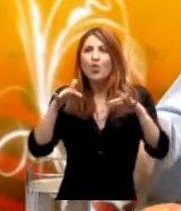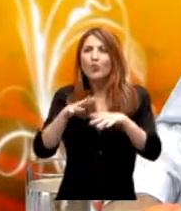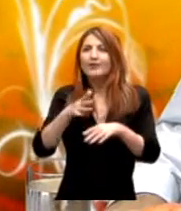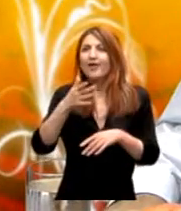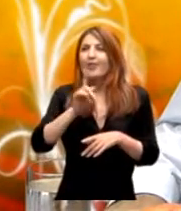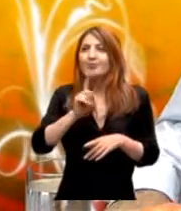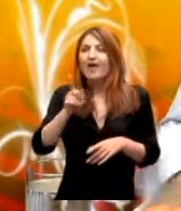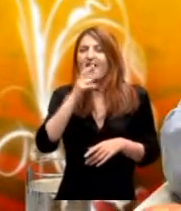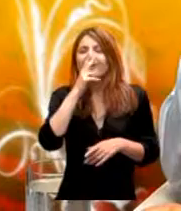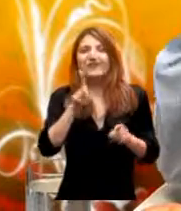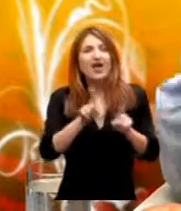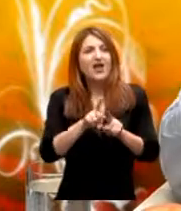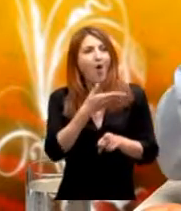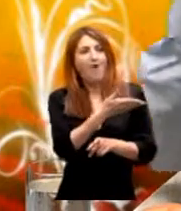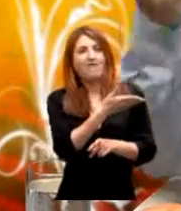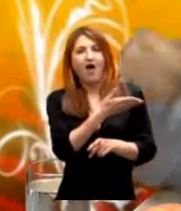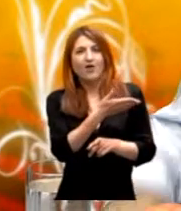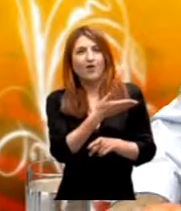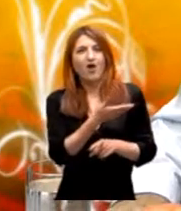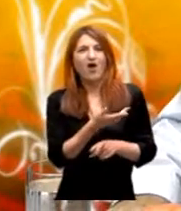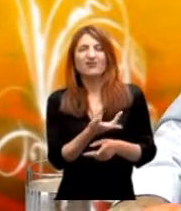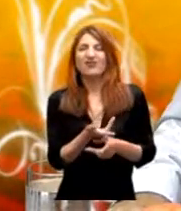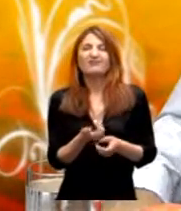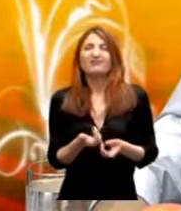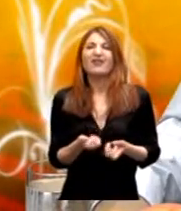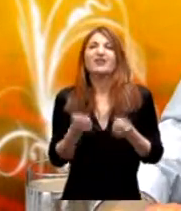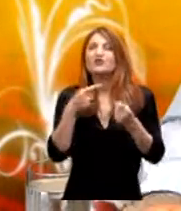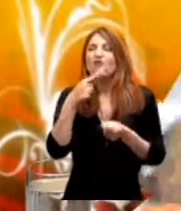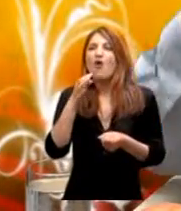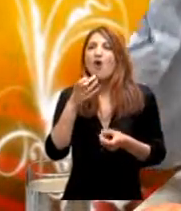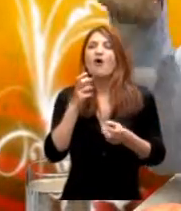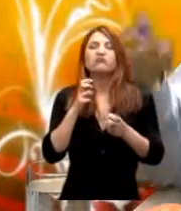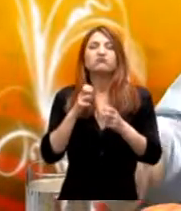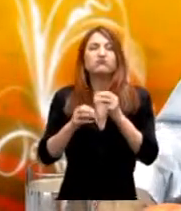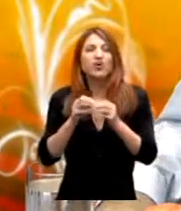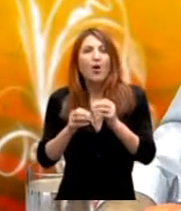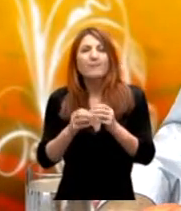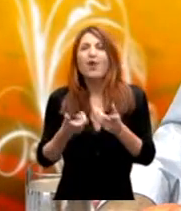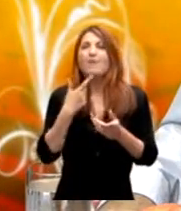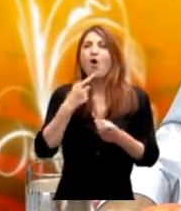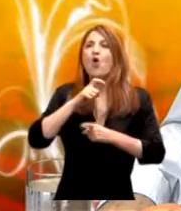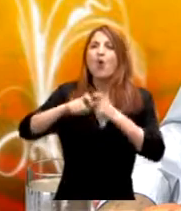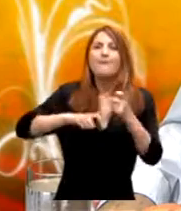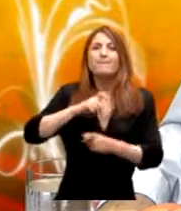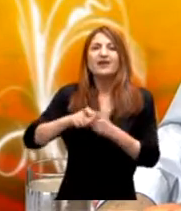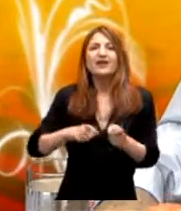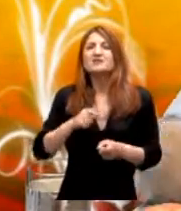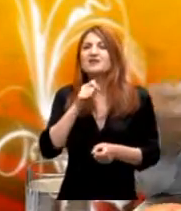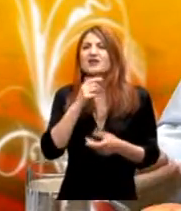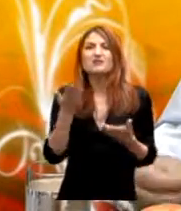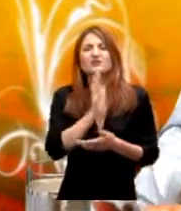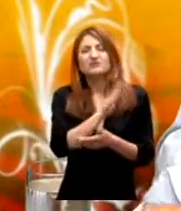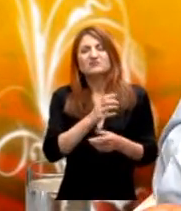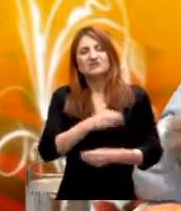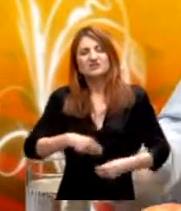prve ruke, onda im badava pričaš o komplikacijama, teškoćama i zapravo pakao koji prolazi čovjek koji